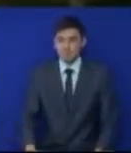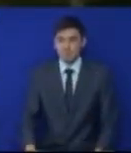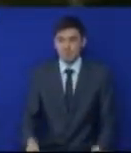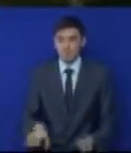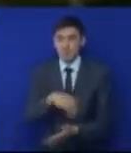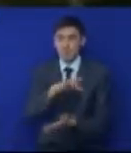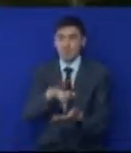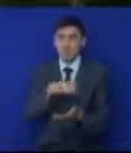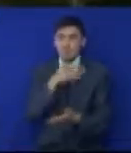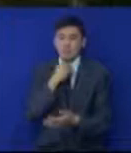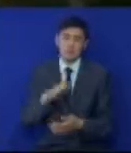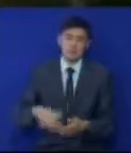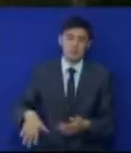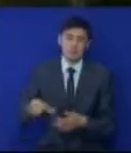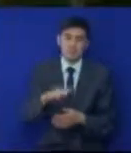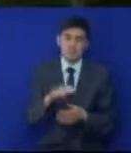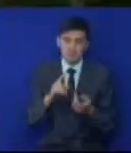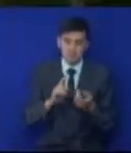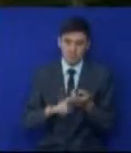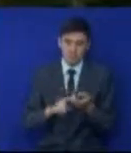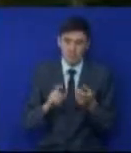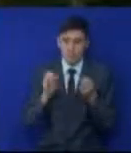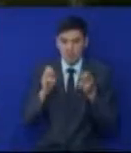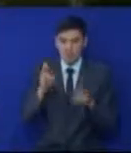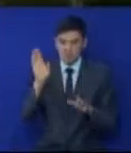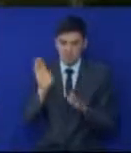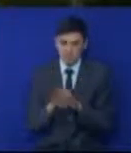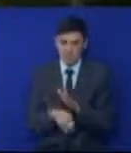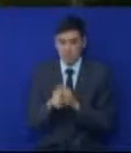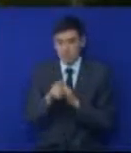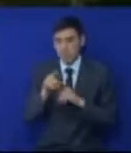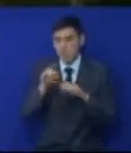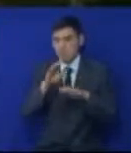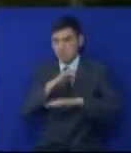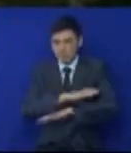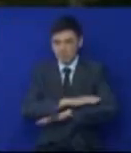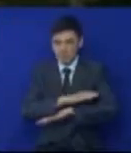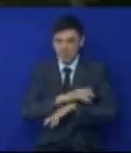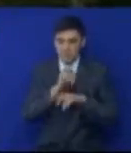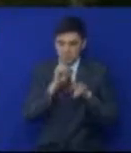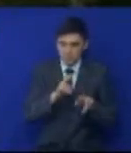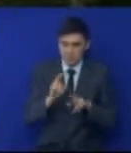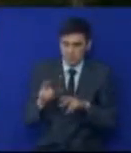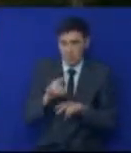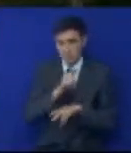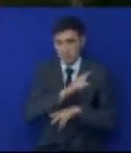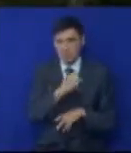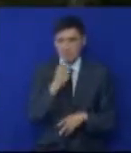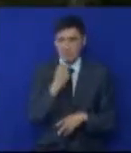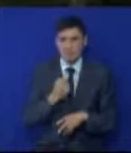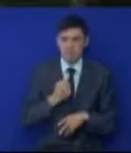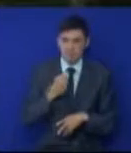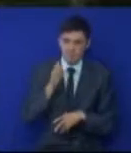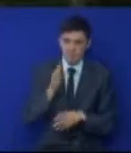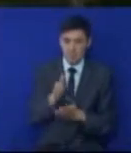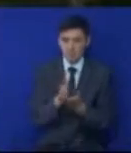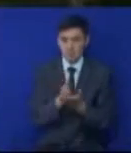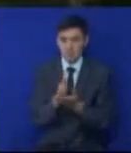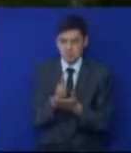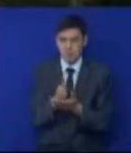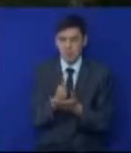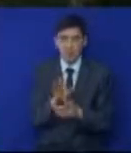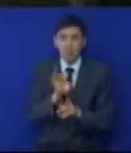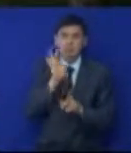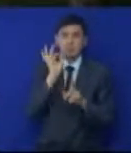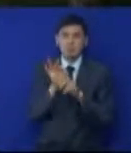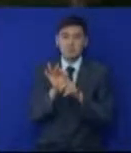Семей қаласы бойынша қоғамдық қауіпсіздікті қамтамасыз етіп, құқықтық тәртіпті күзету бойынша жауынгерлік қызметке кірісуді бұйырамын. Мақсат: